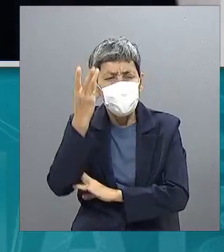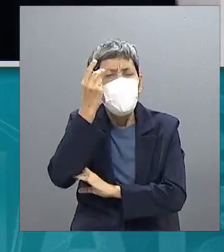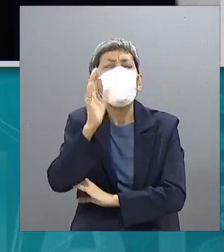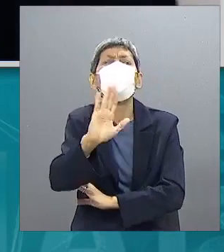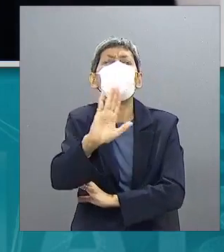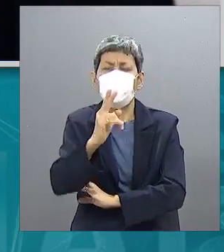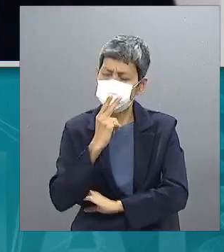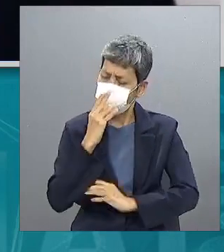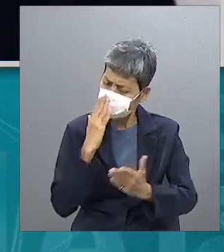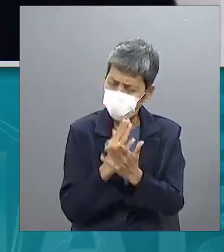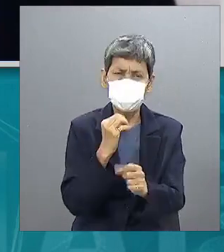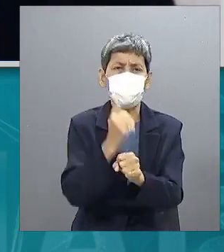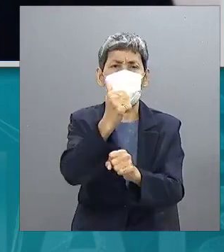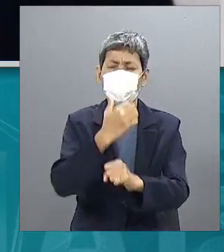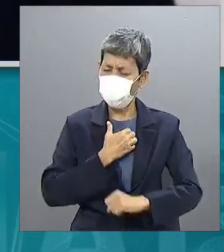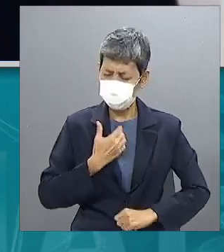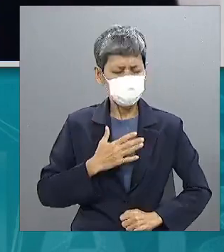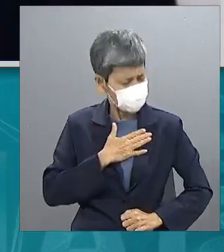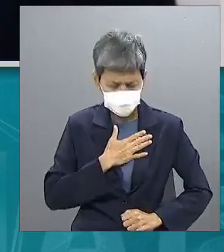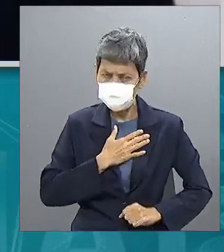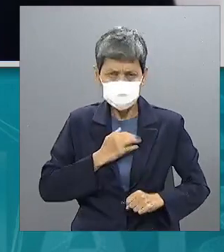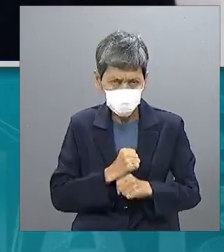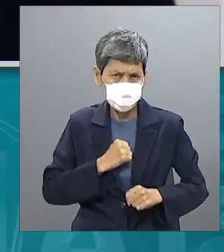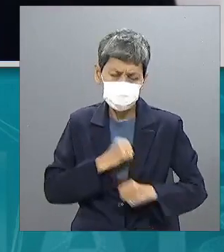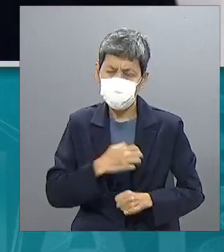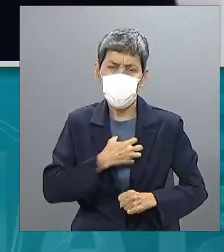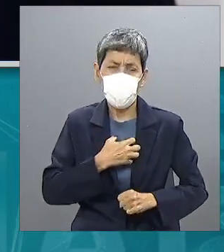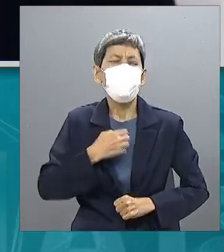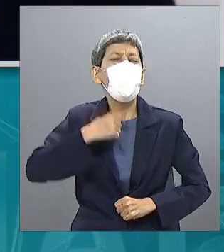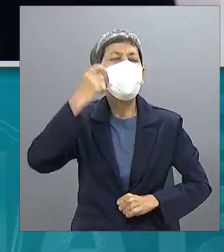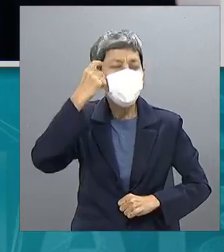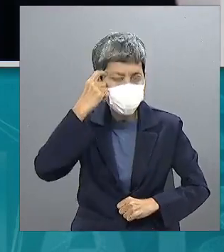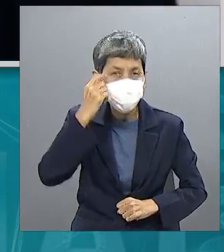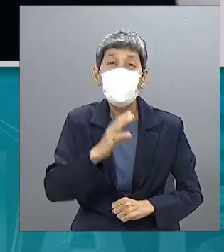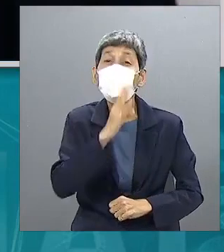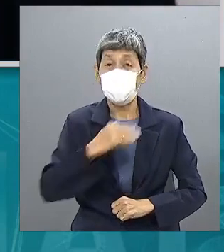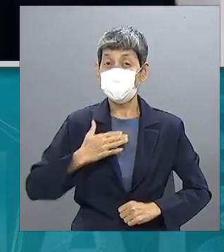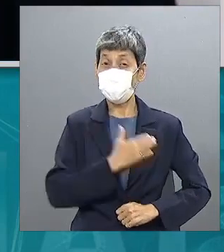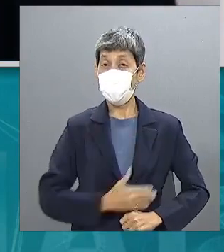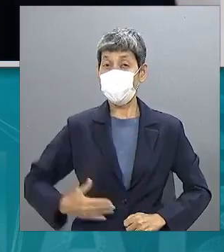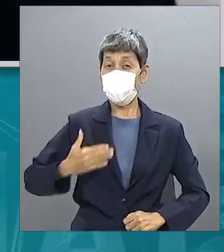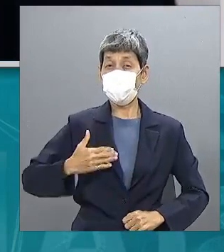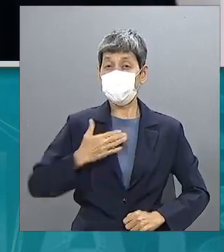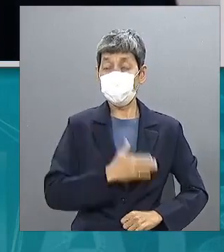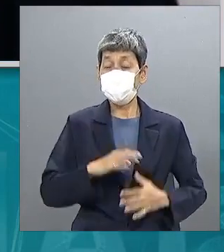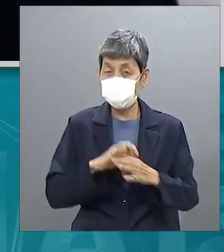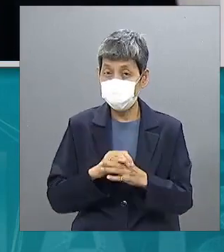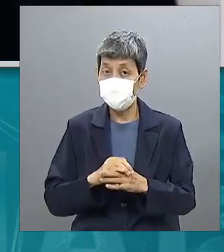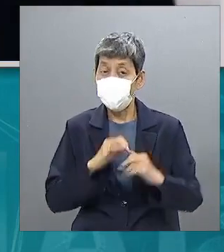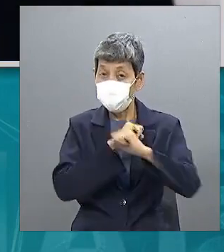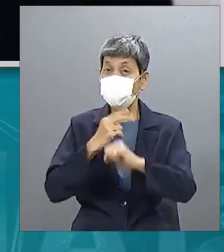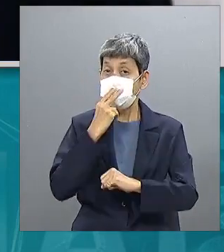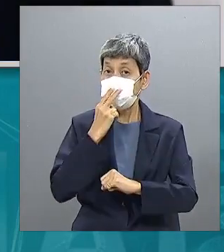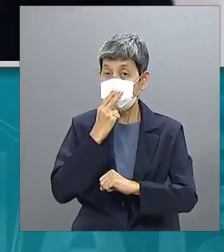บุหรี่นะครับขอเพียงแค่เราตั้งใจที่จะเลิกนะครับผมชื่อว่าค่าสุขภาพนะครับในเรื่องของการควบคุมยาสูบเราเนี่ยพร้อมจะ